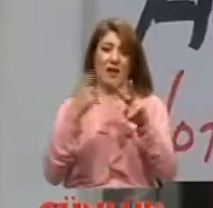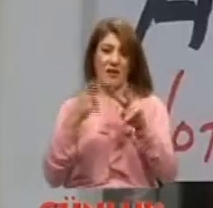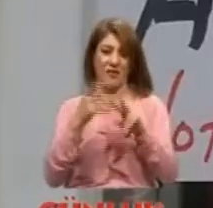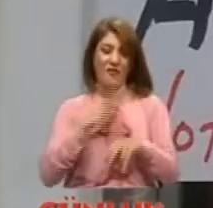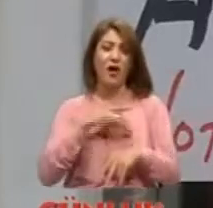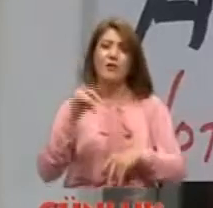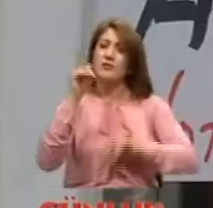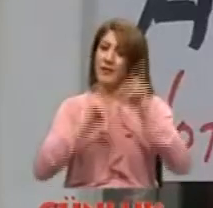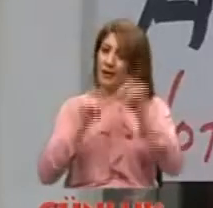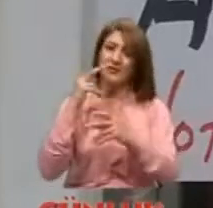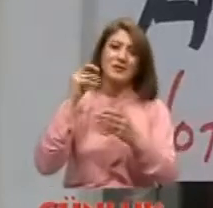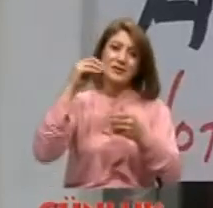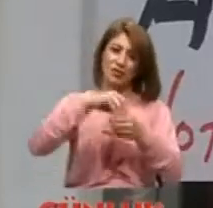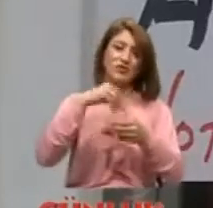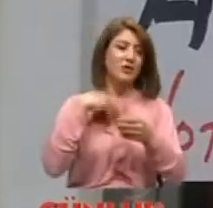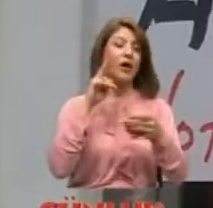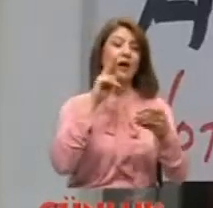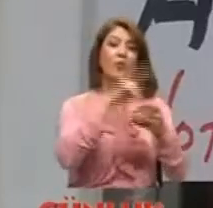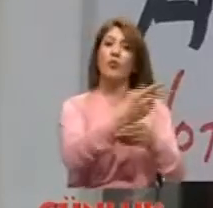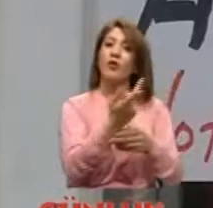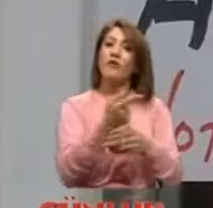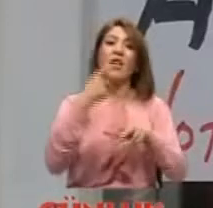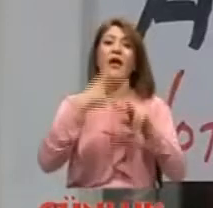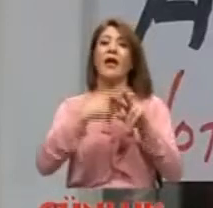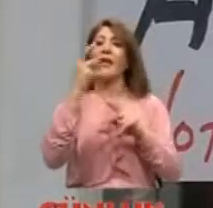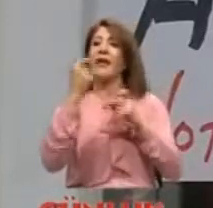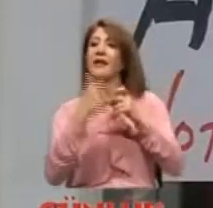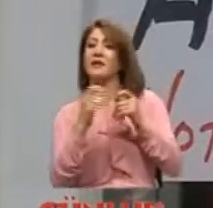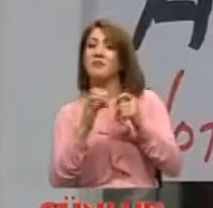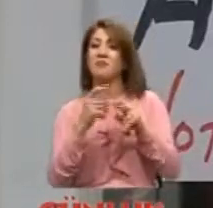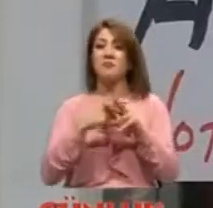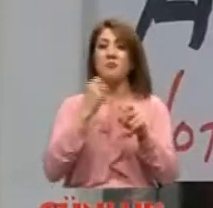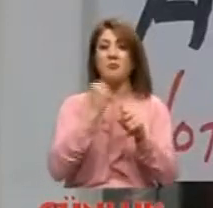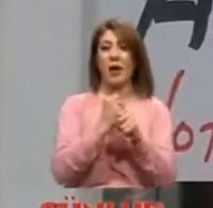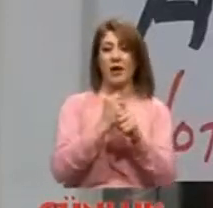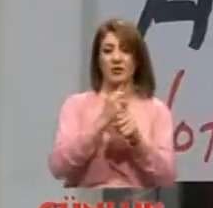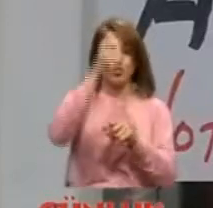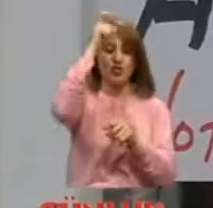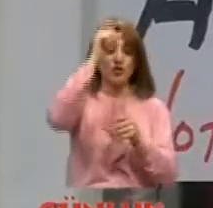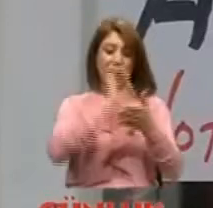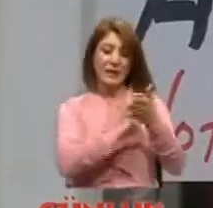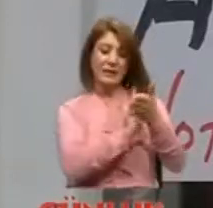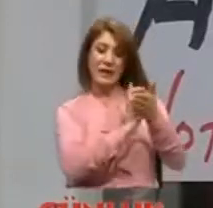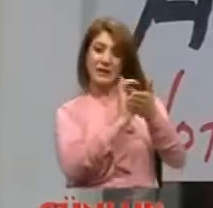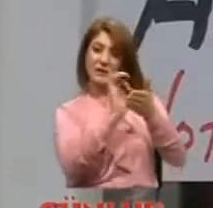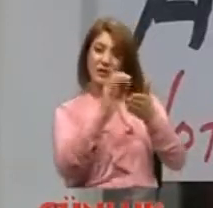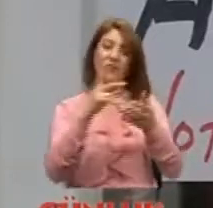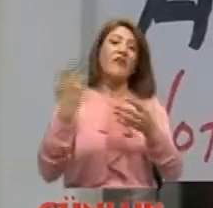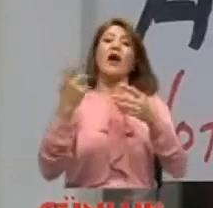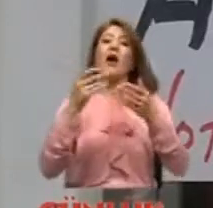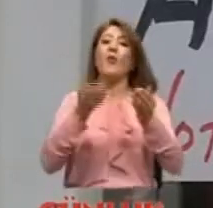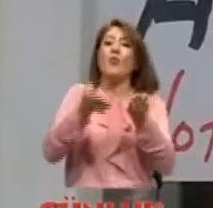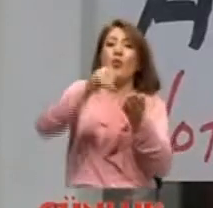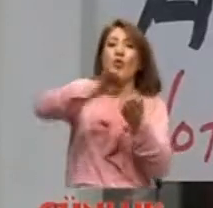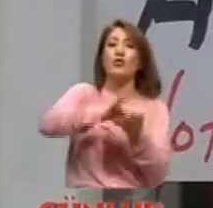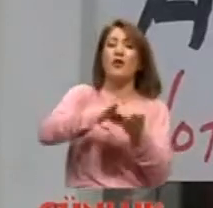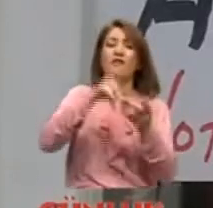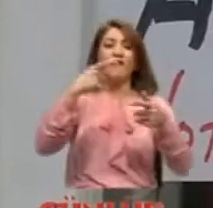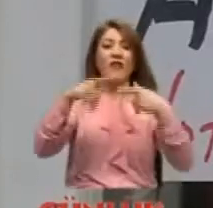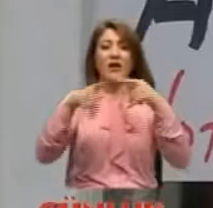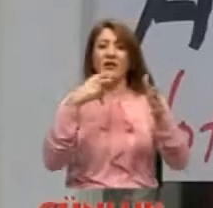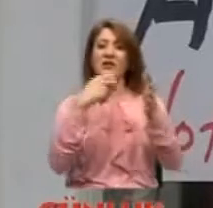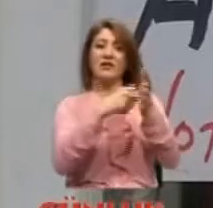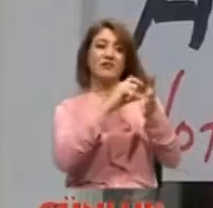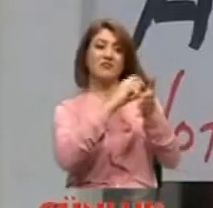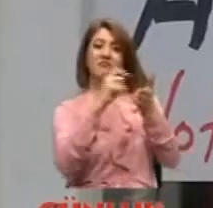internette. Hatta biliyorsun işte airbag. Onun 1 milyon çeşitli yazılışı var Türkiye'de. Poğaçanın 1 milyon çeşitli yazılışı var. Onları almadık.